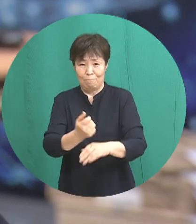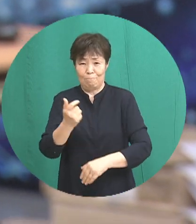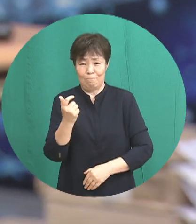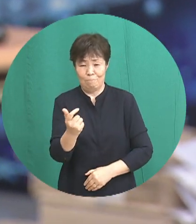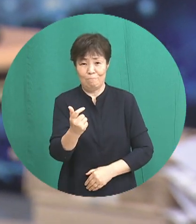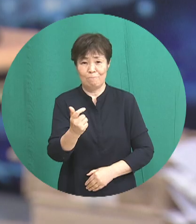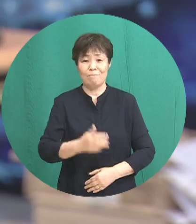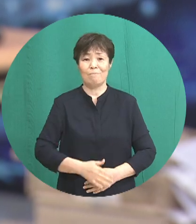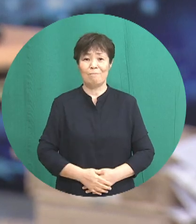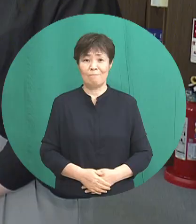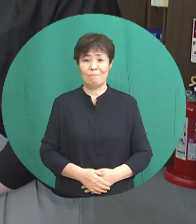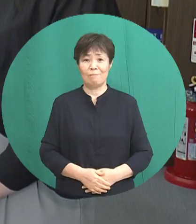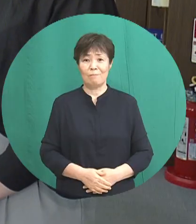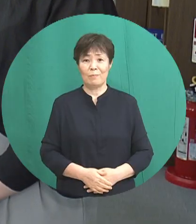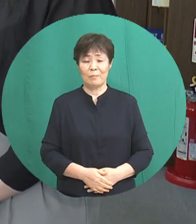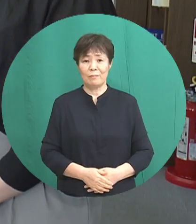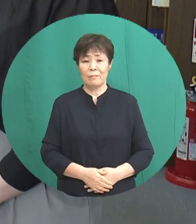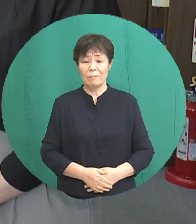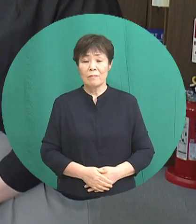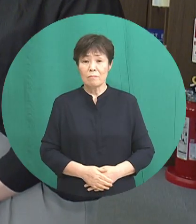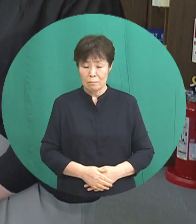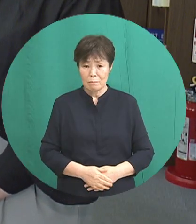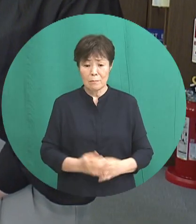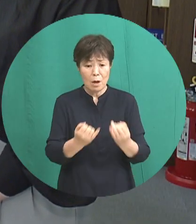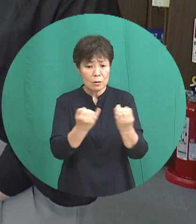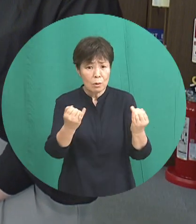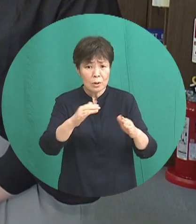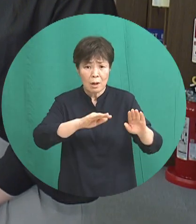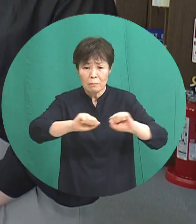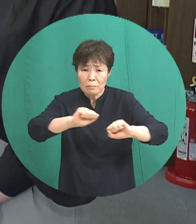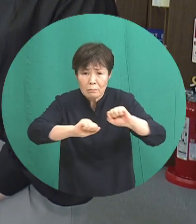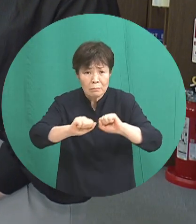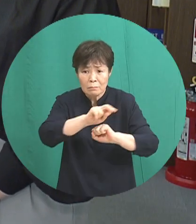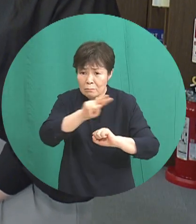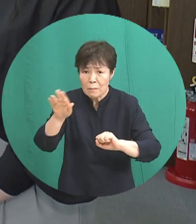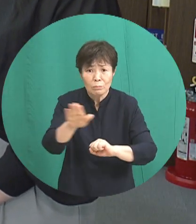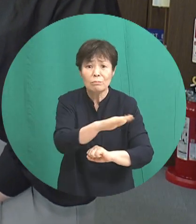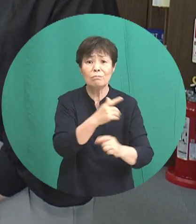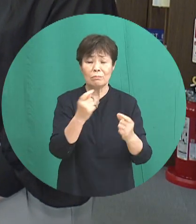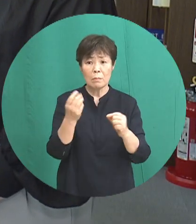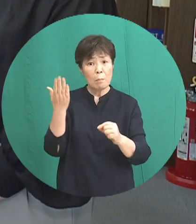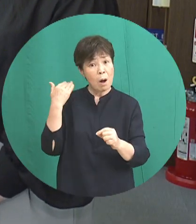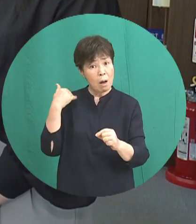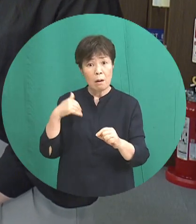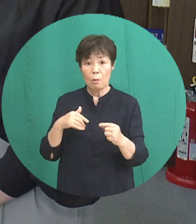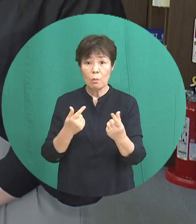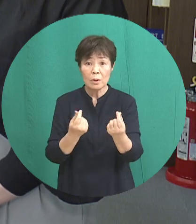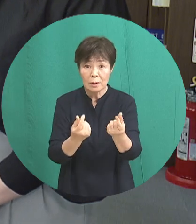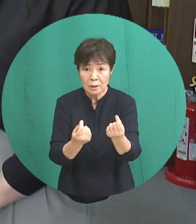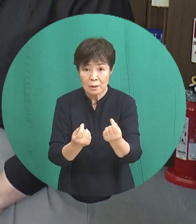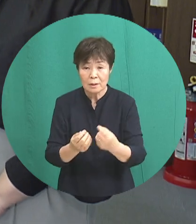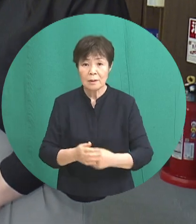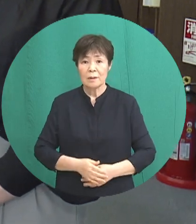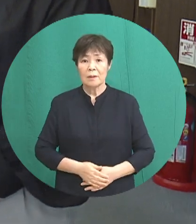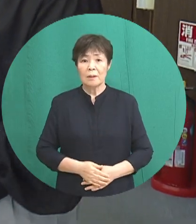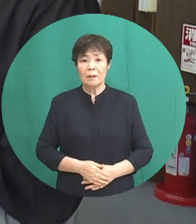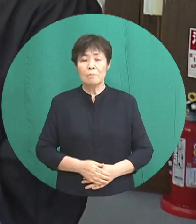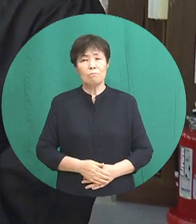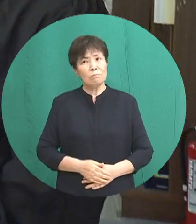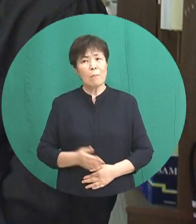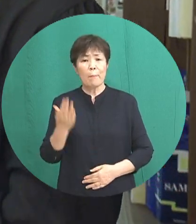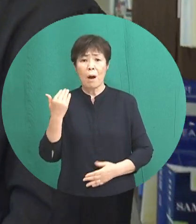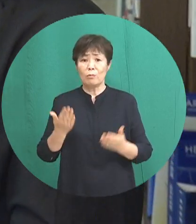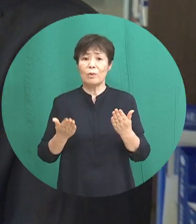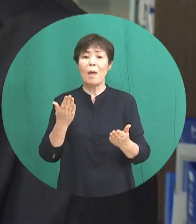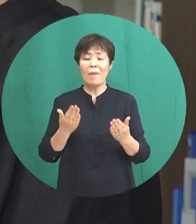。 かなり女性が活躍されてますけれども、以前からそうだったんですか？ そうですね、以前と